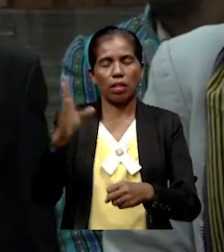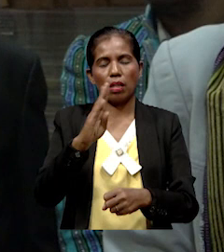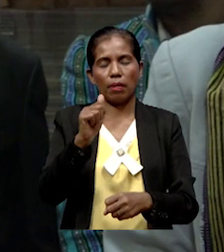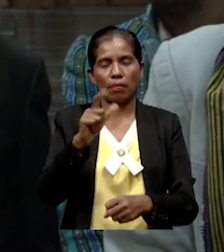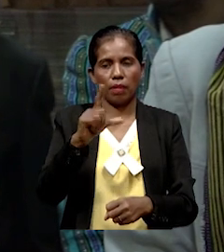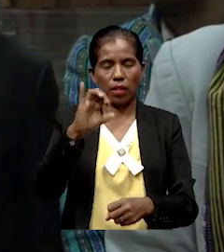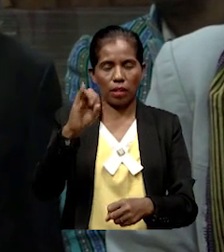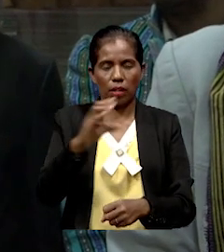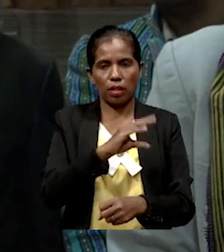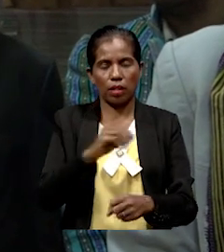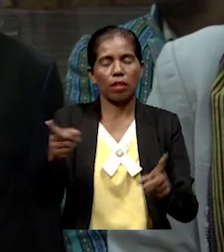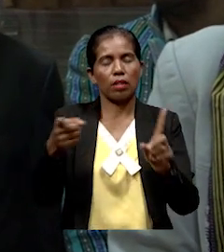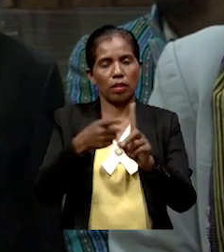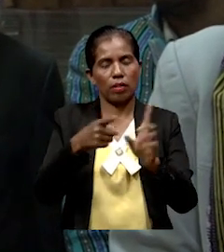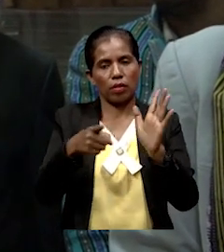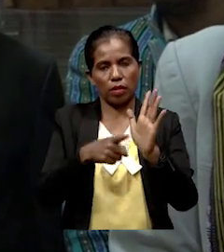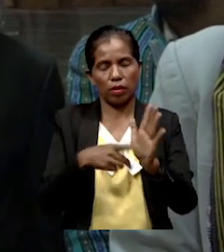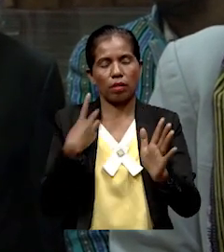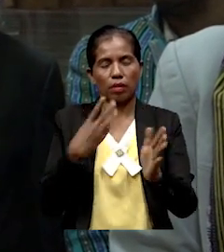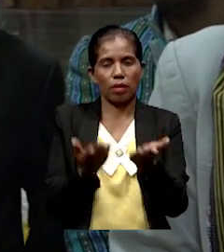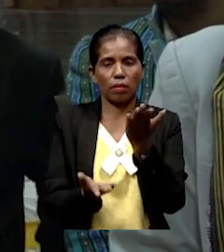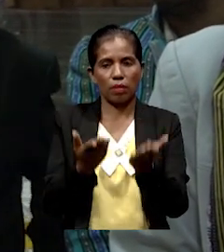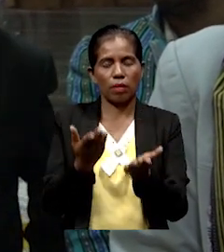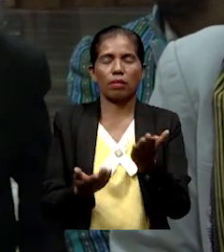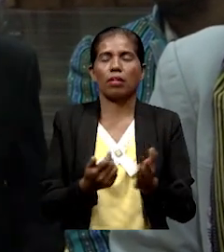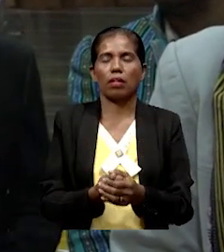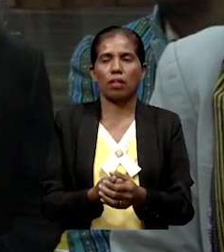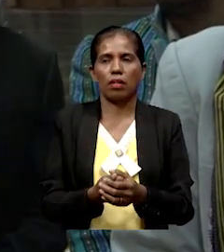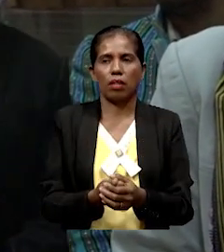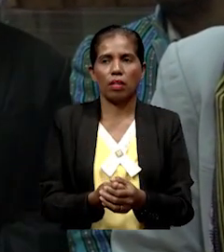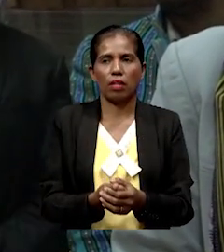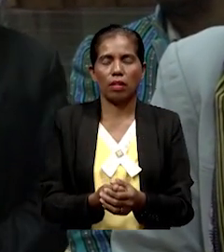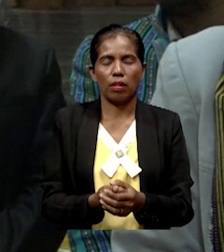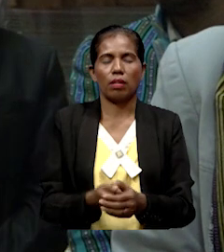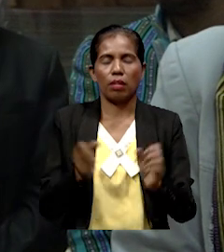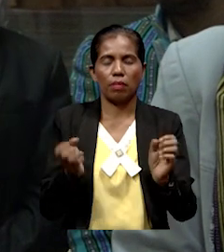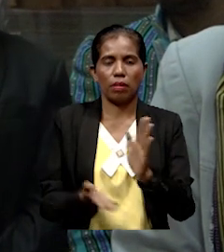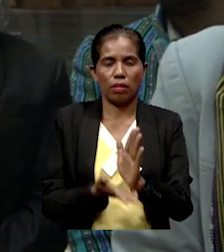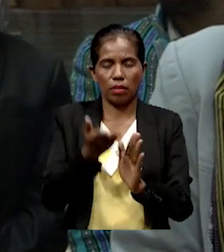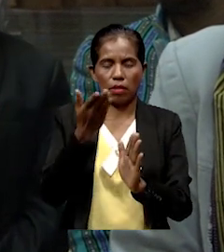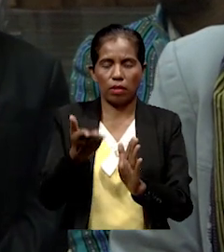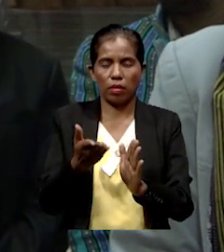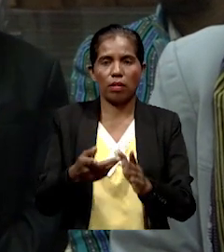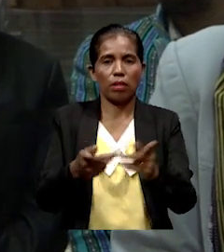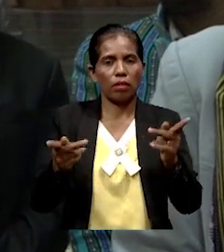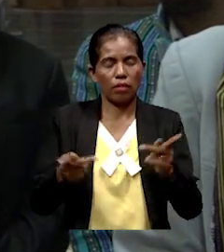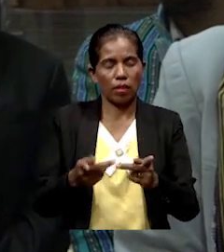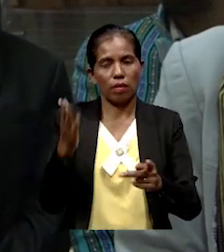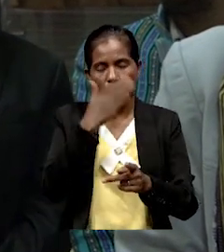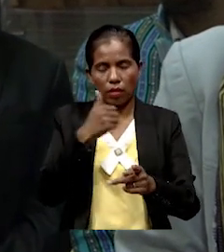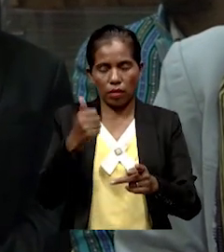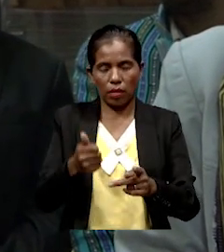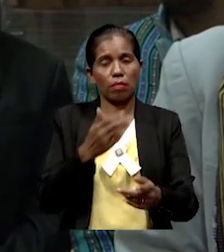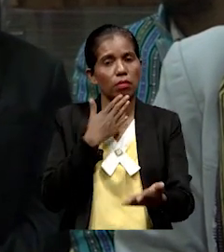sisi positif maupun negatifnya itu harus menjadi pertimbangan yang kuat sehingga party pengembangan sektor pariwisata itu betul-betul